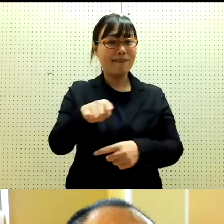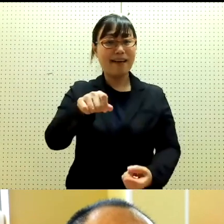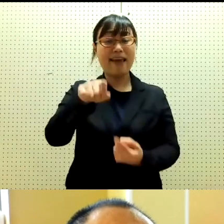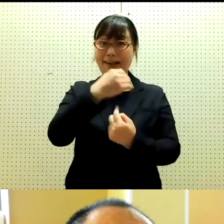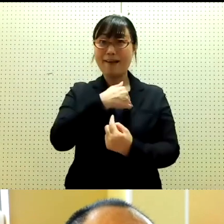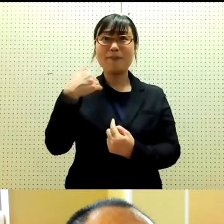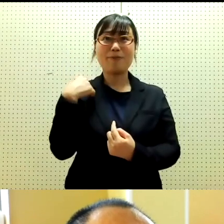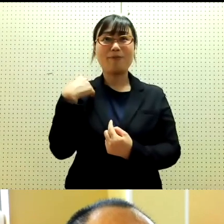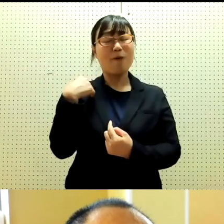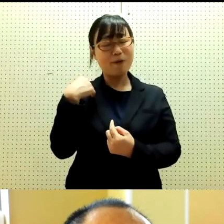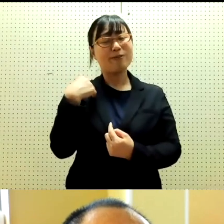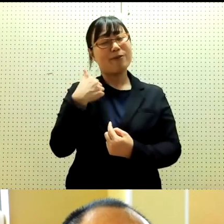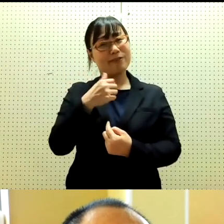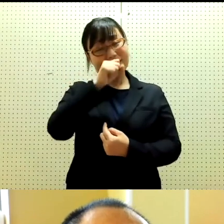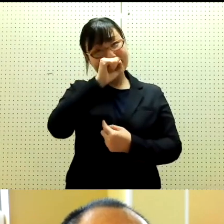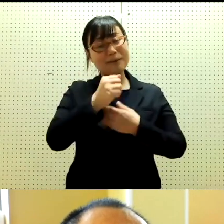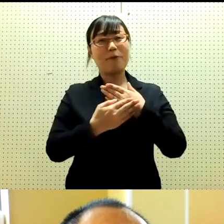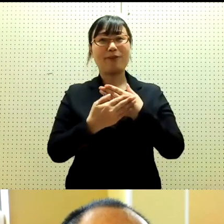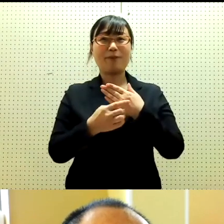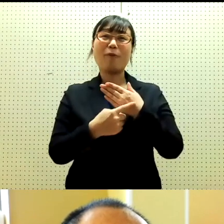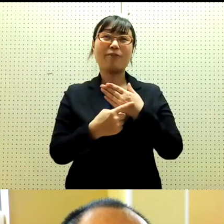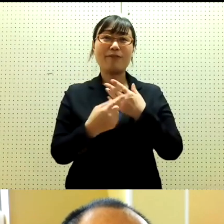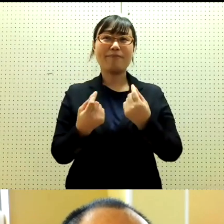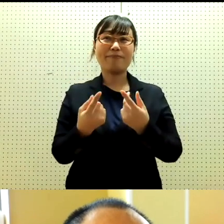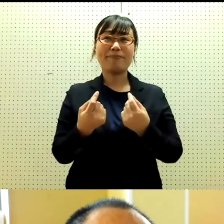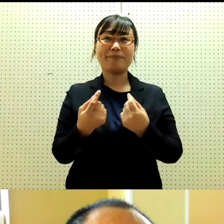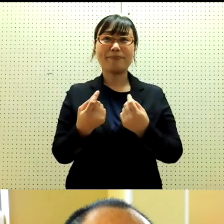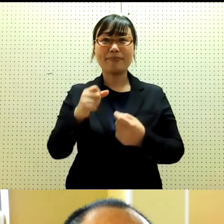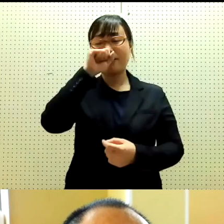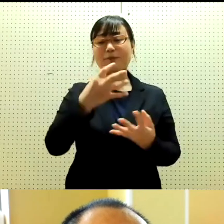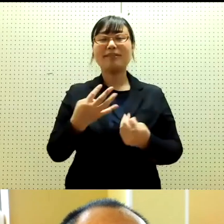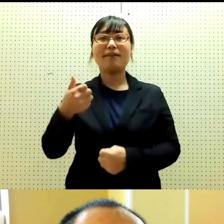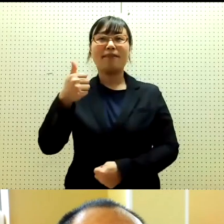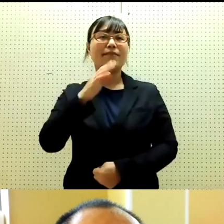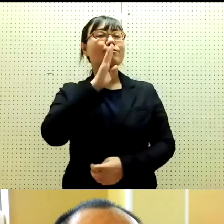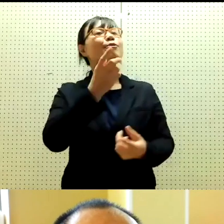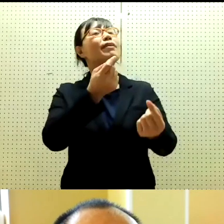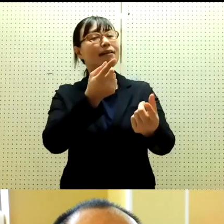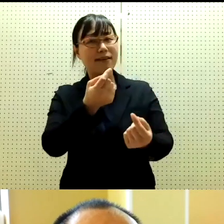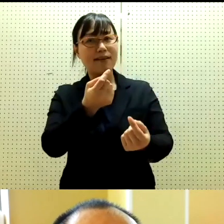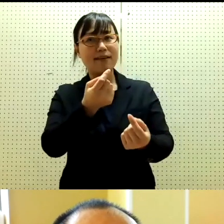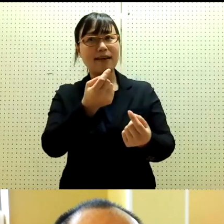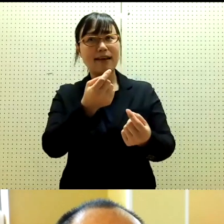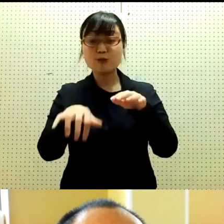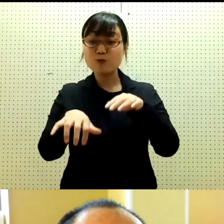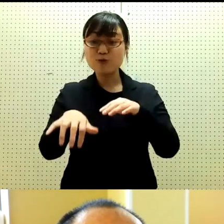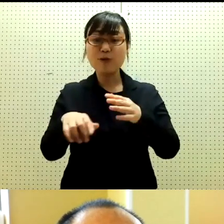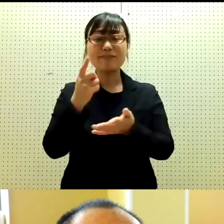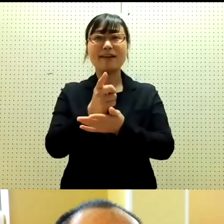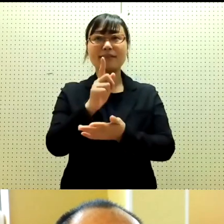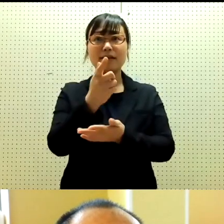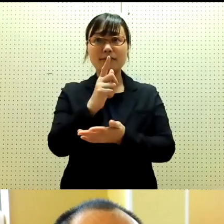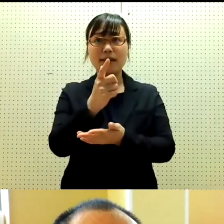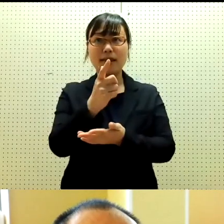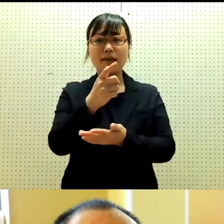ね。 うん、そうですね、まあね入力だけじゃなくて、まあ、例えば、ね、識字困難で例